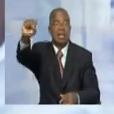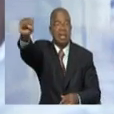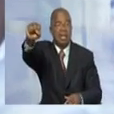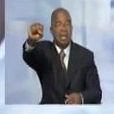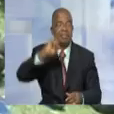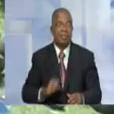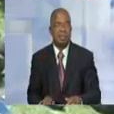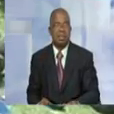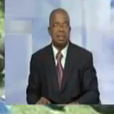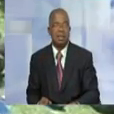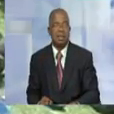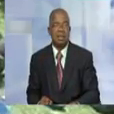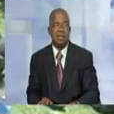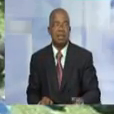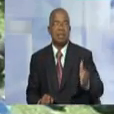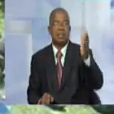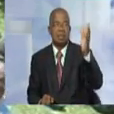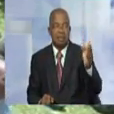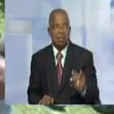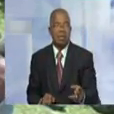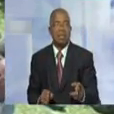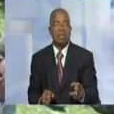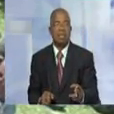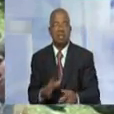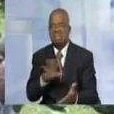des mines. Petit couplet aussi sur la corruption.